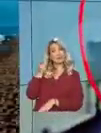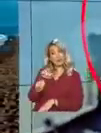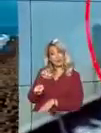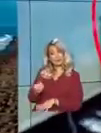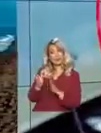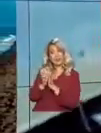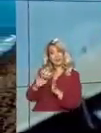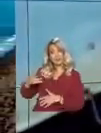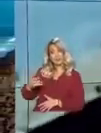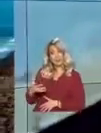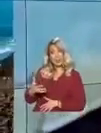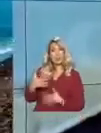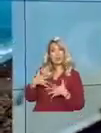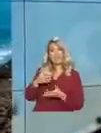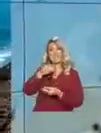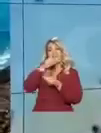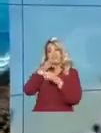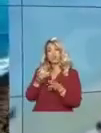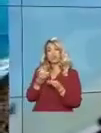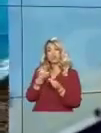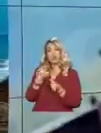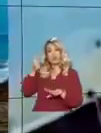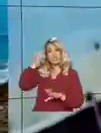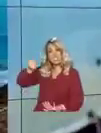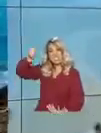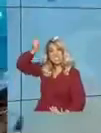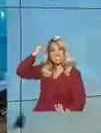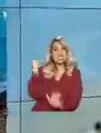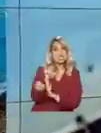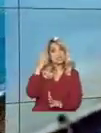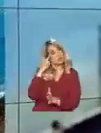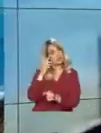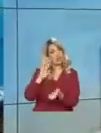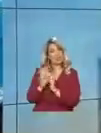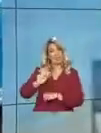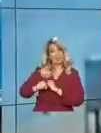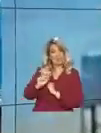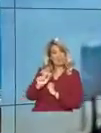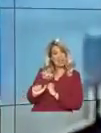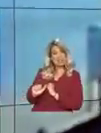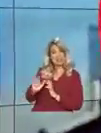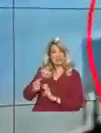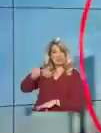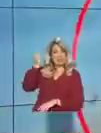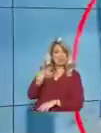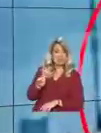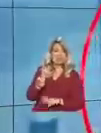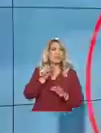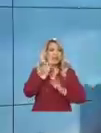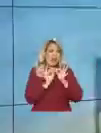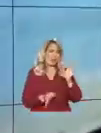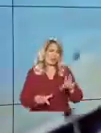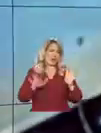με έναν φρικαλαίο τρόπο. Προσπάθησε να το βιάσει και μετά... Το σκότωσε, δεν θα μπούμε σε λεπτομέρειες.